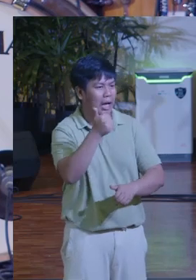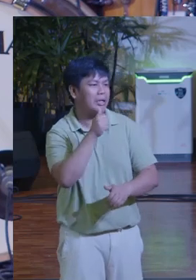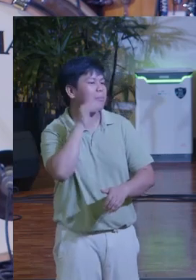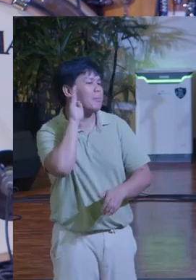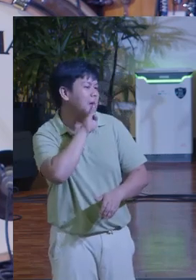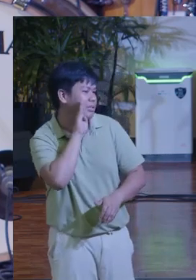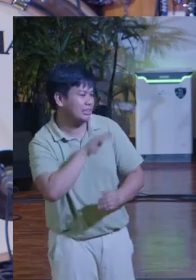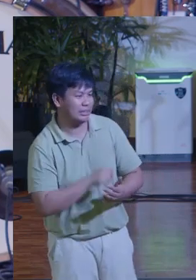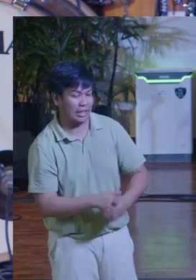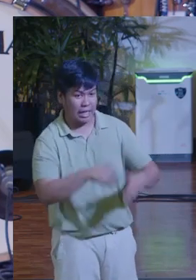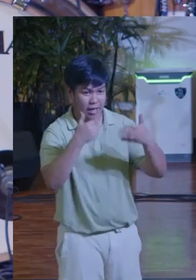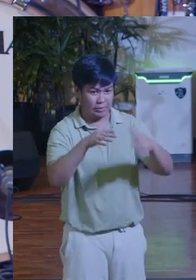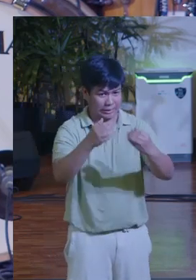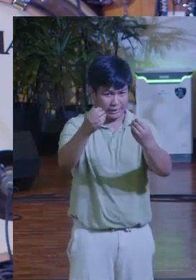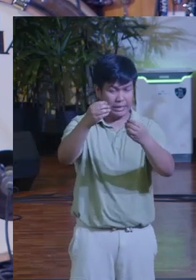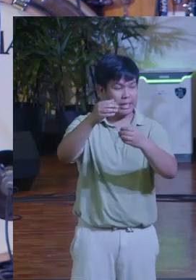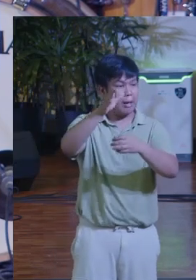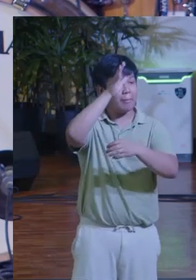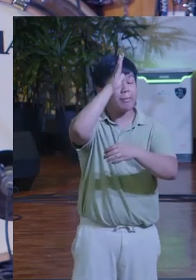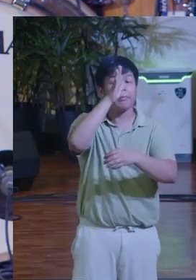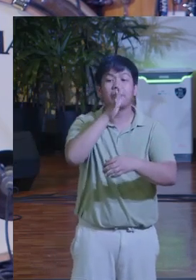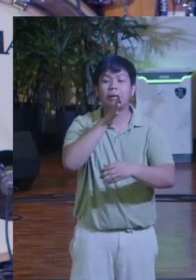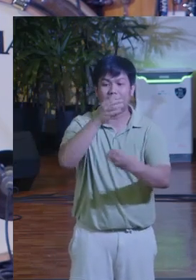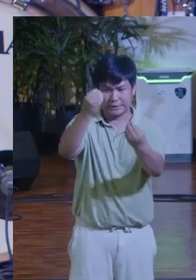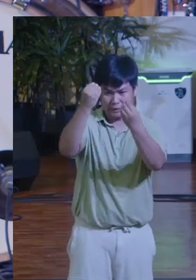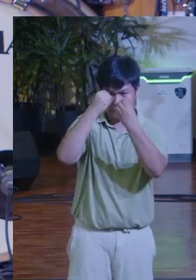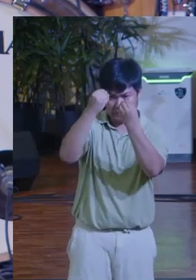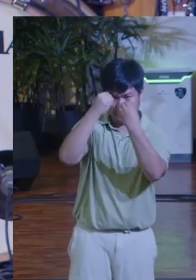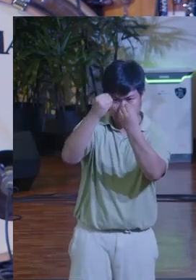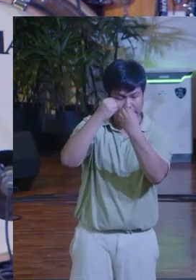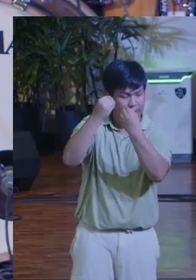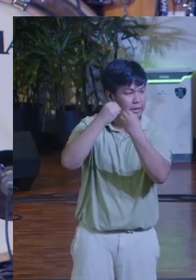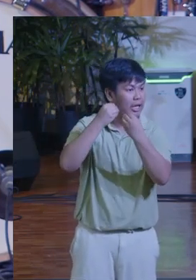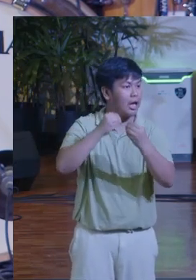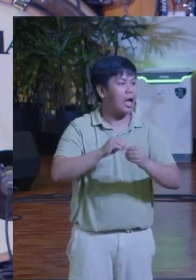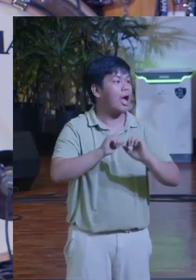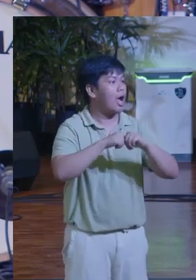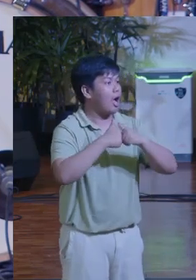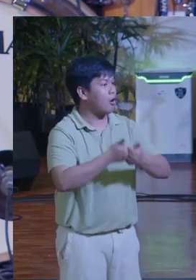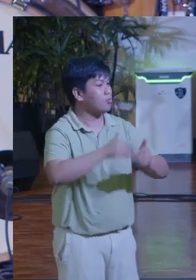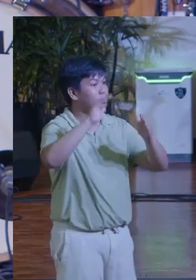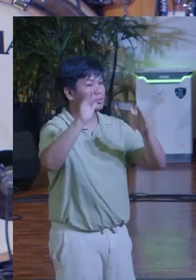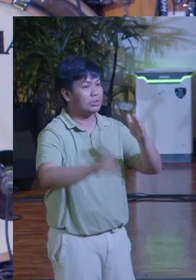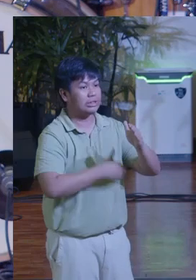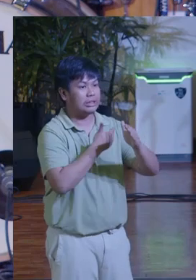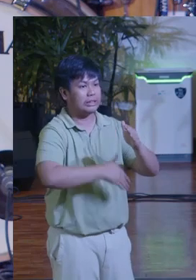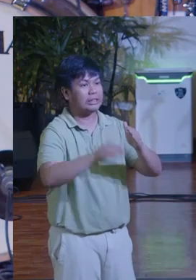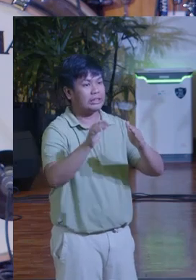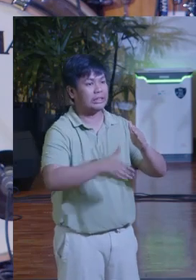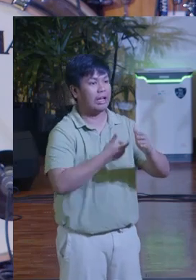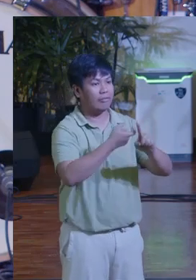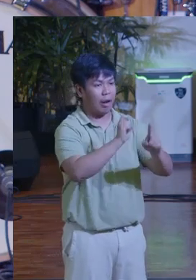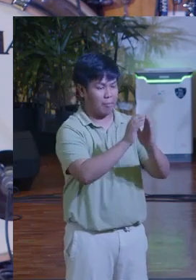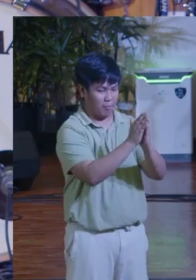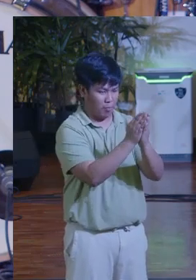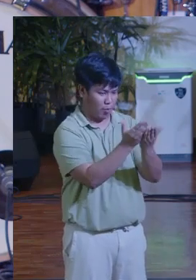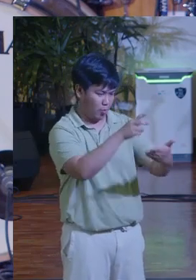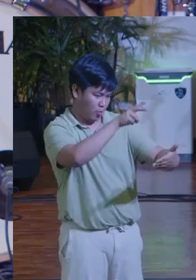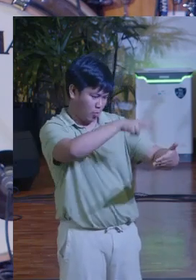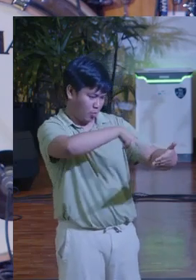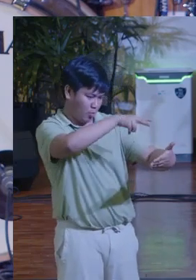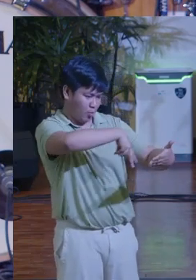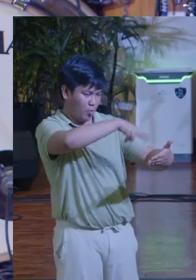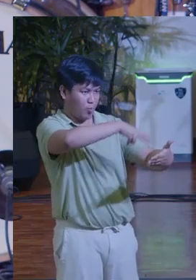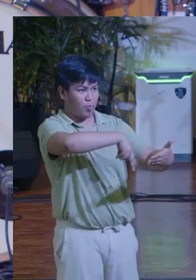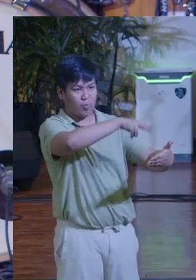At kami ay tinuruan ng aking ina at ng aking ama na umawit mula sa himnal.